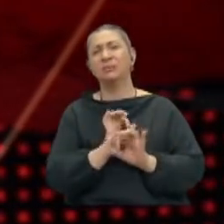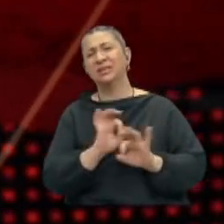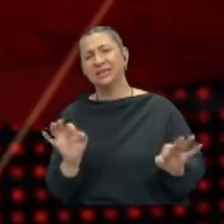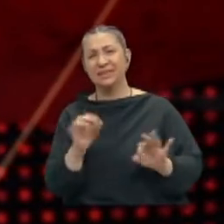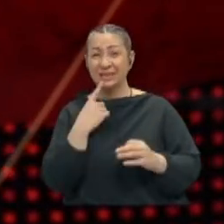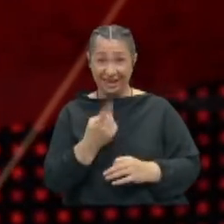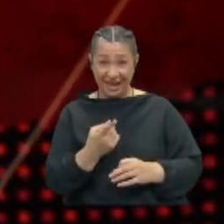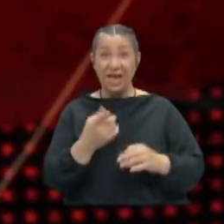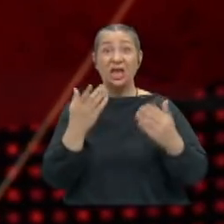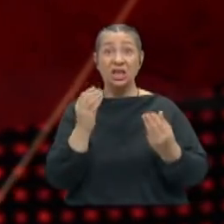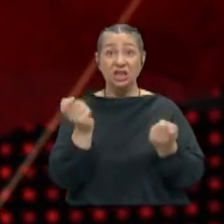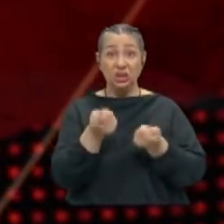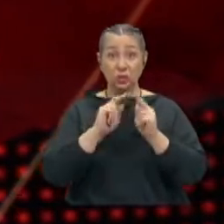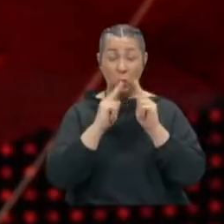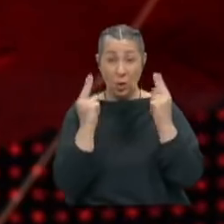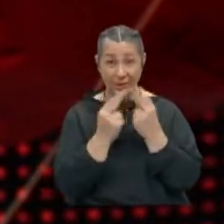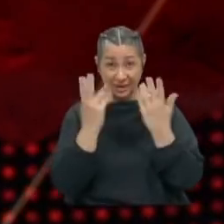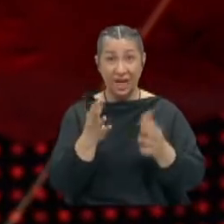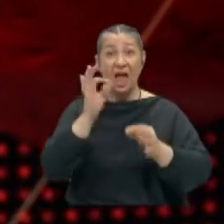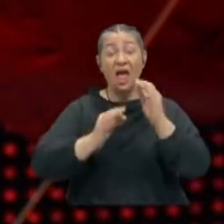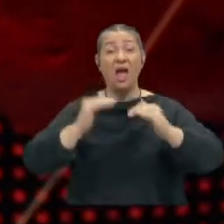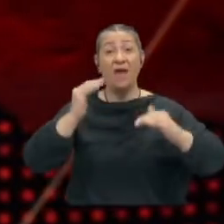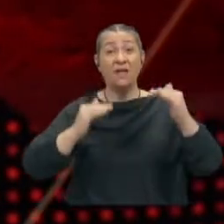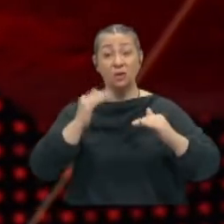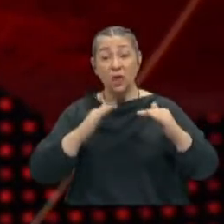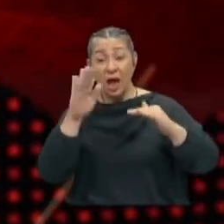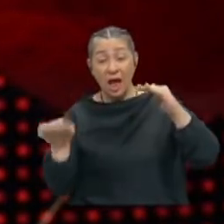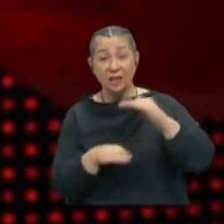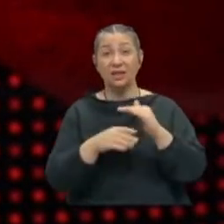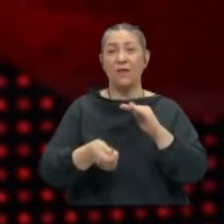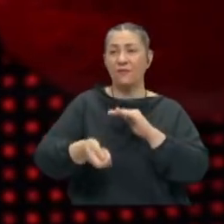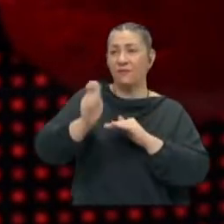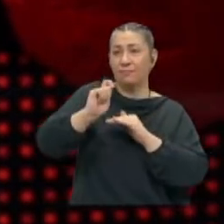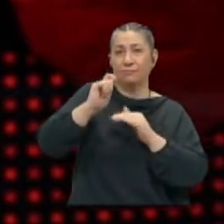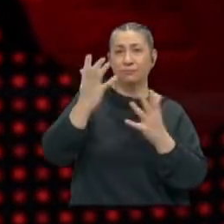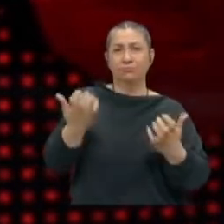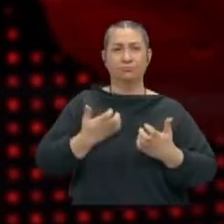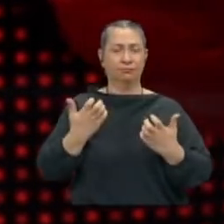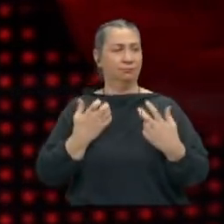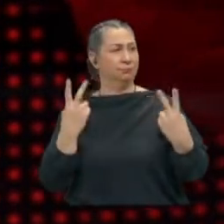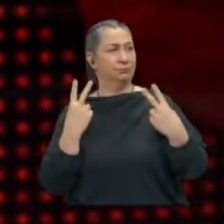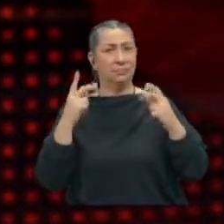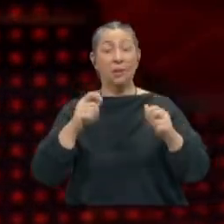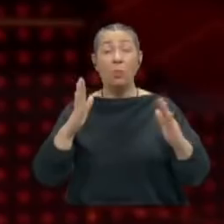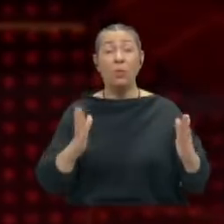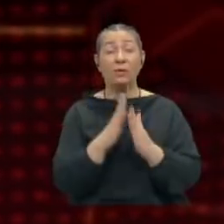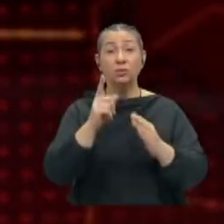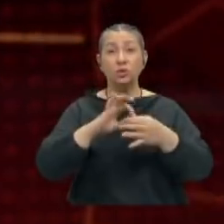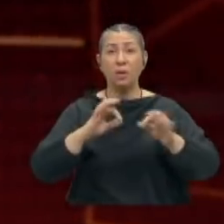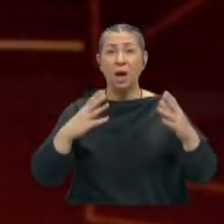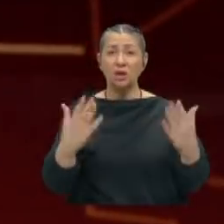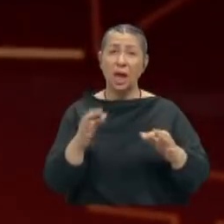önemsizleştirdik dedi. İş dünyasının enflasyonun altında faizle kredi kullanmasıyla övündü. Muhalefet bu cümleleri